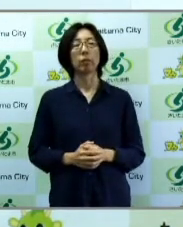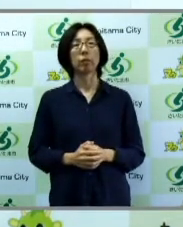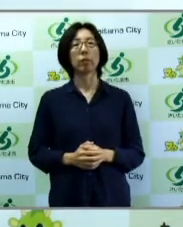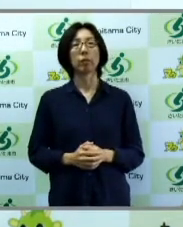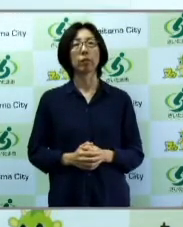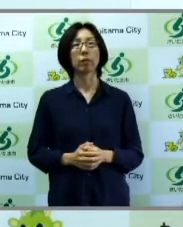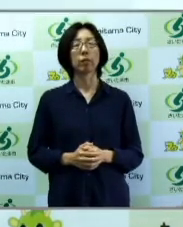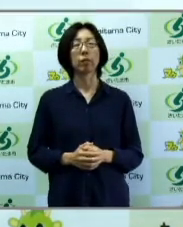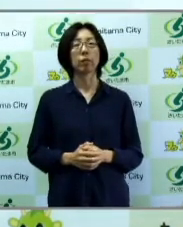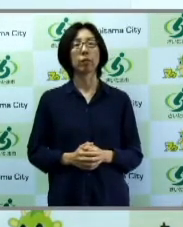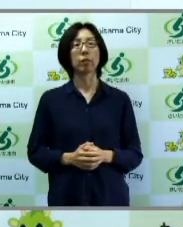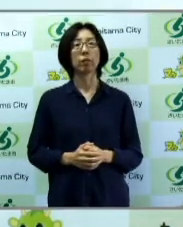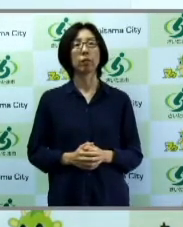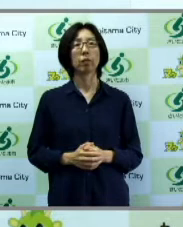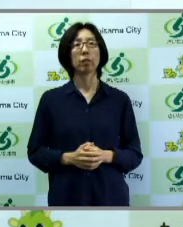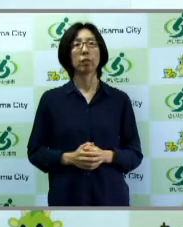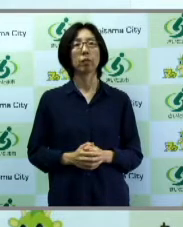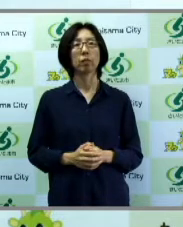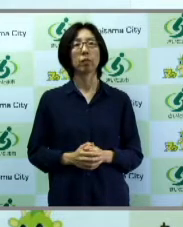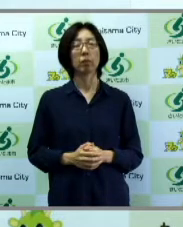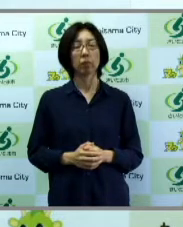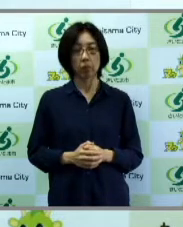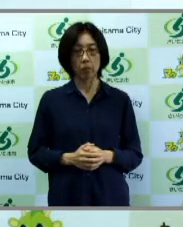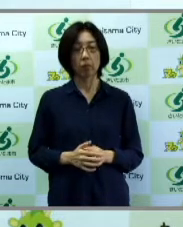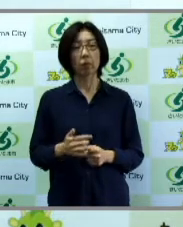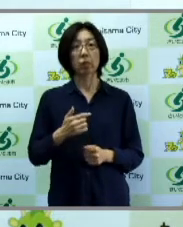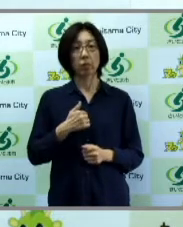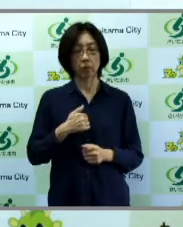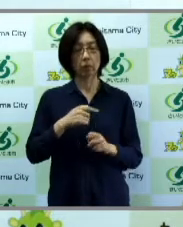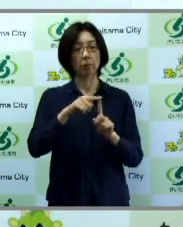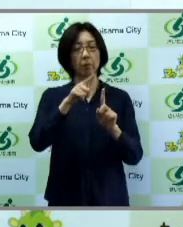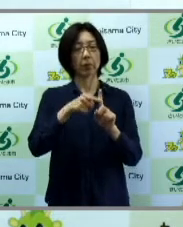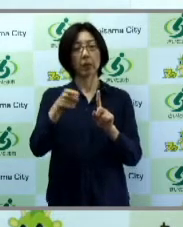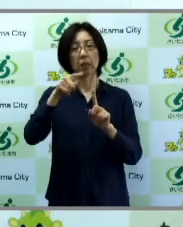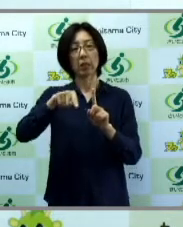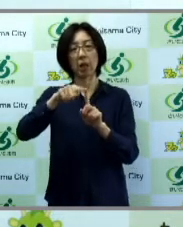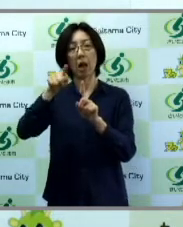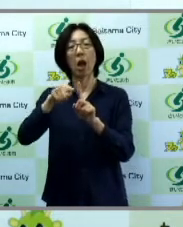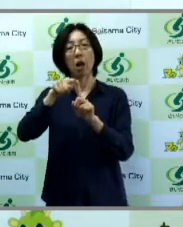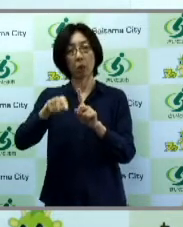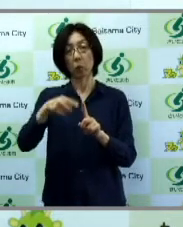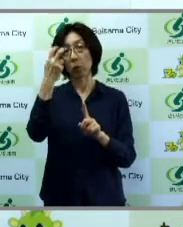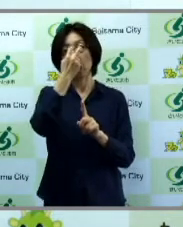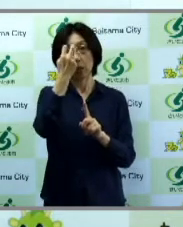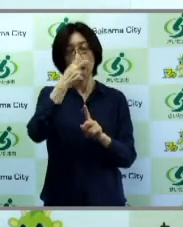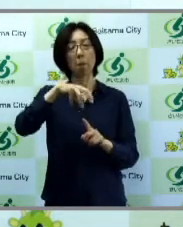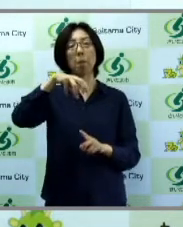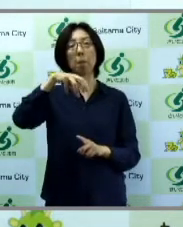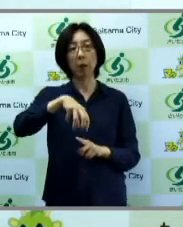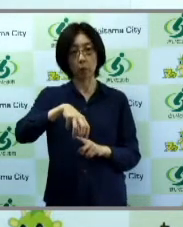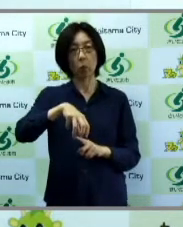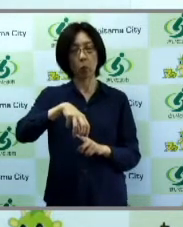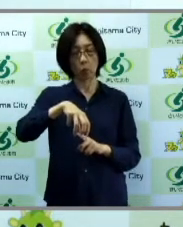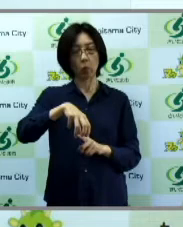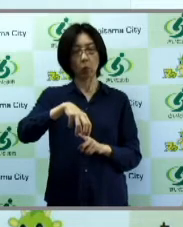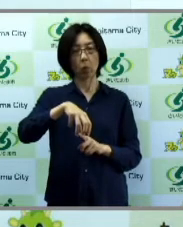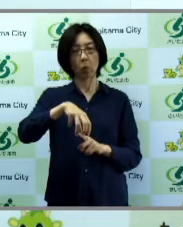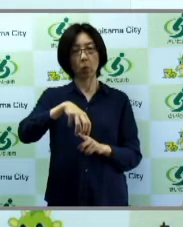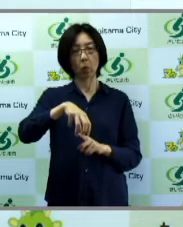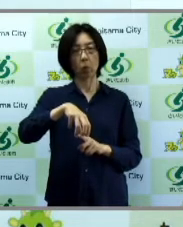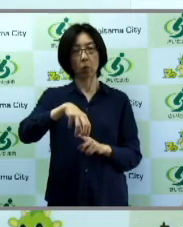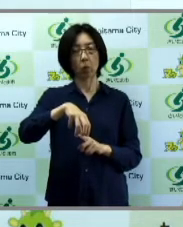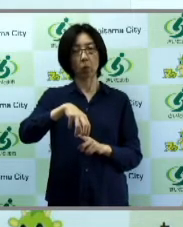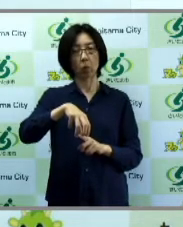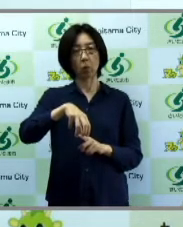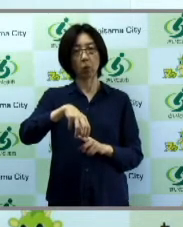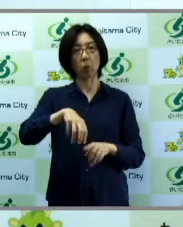PCR 検査の場所については昨日検査が始まる前にどういう状況かということについ